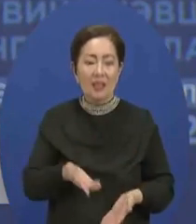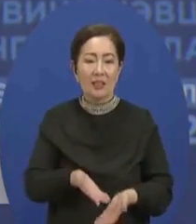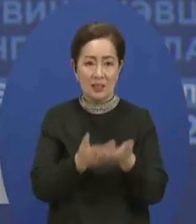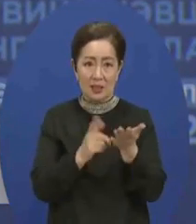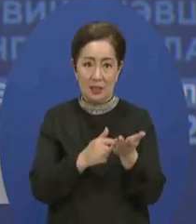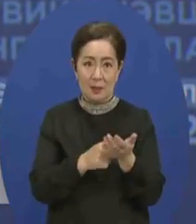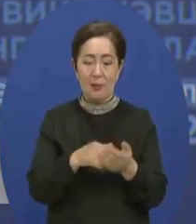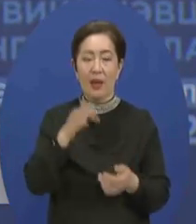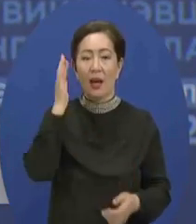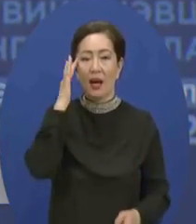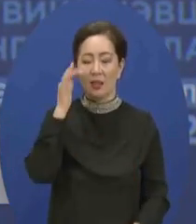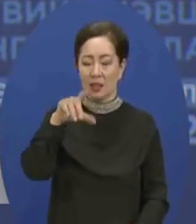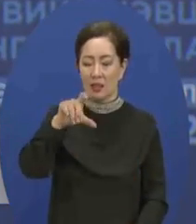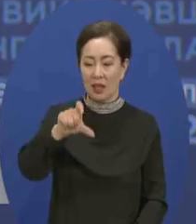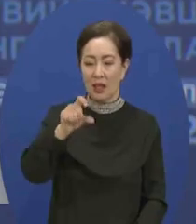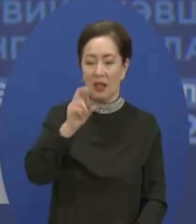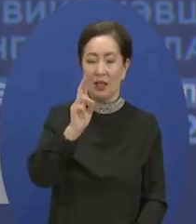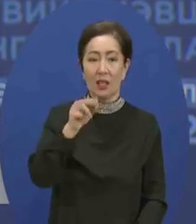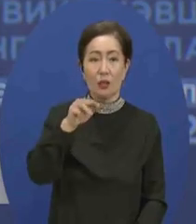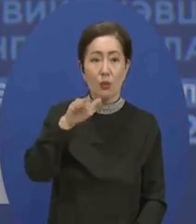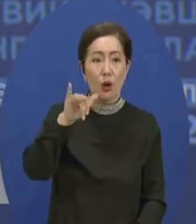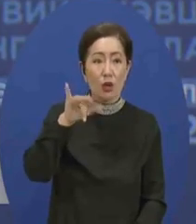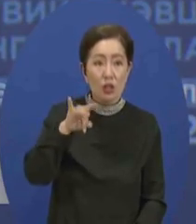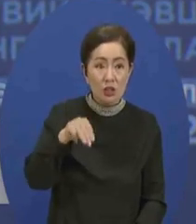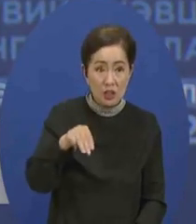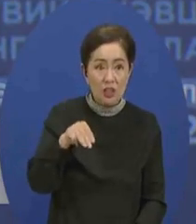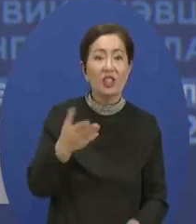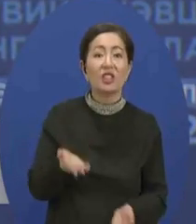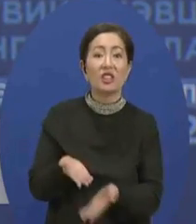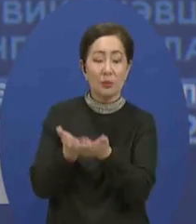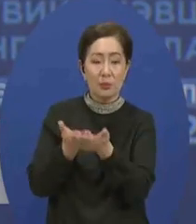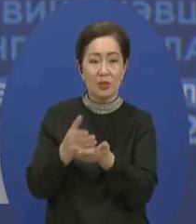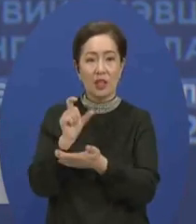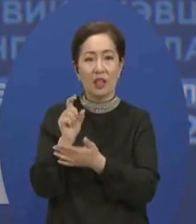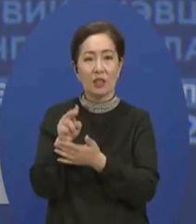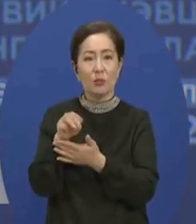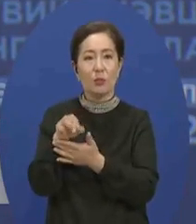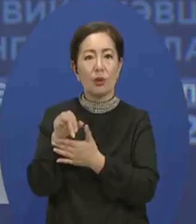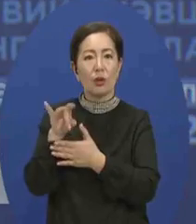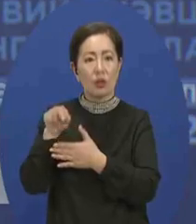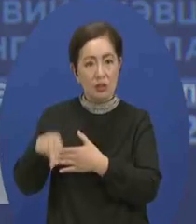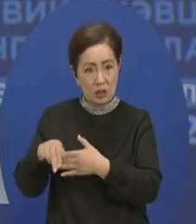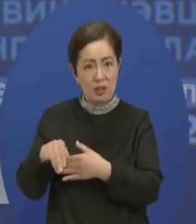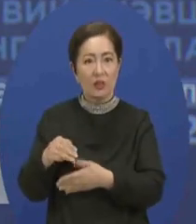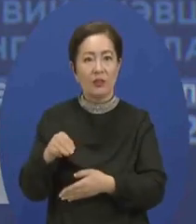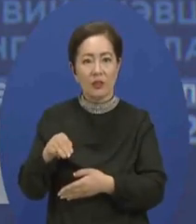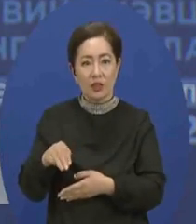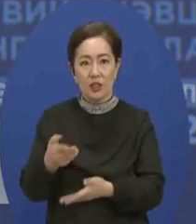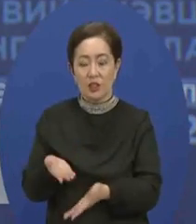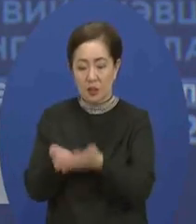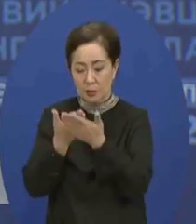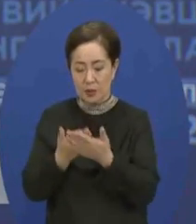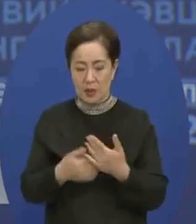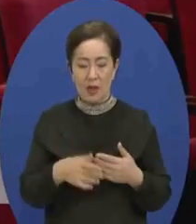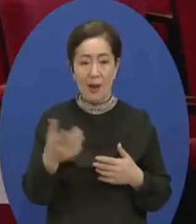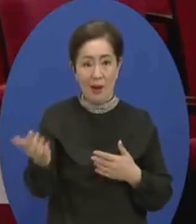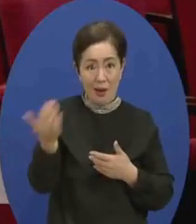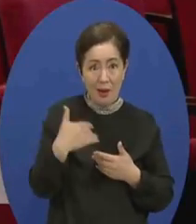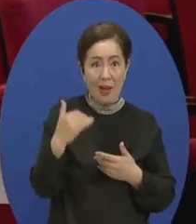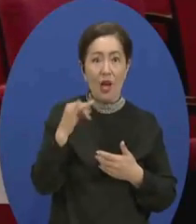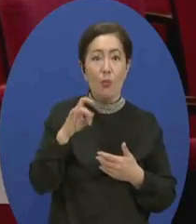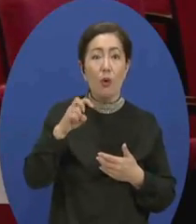дэмжих тал дээр төр дэмжиа. Хэрвээ хувийн хэвшил хөрөнгө оруулагчид маань төслүүд байгаа бол импортыг орлуулах тал дээр бид нар дэмжлэг